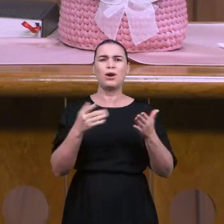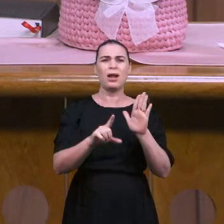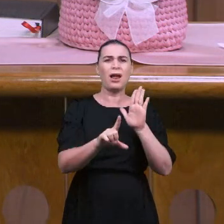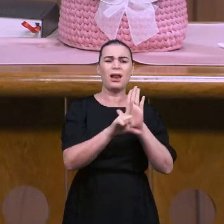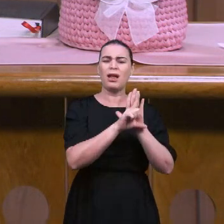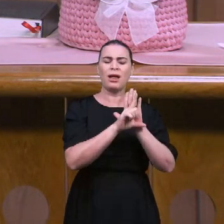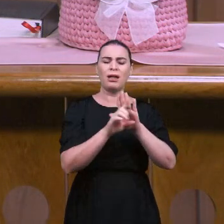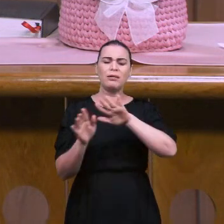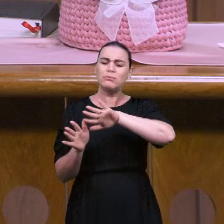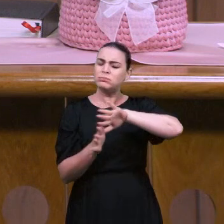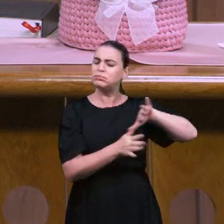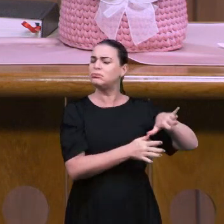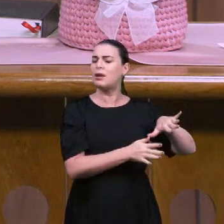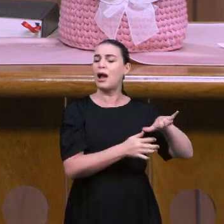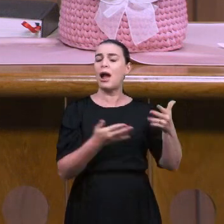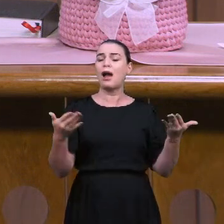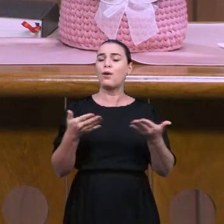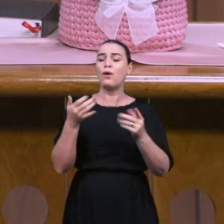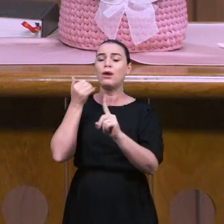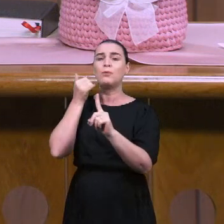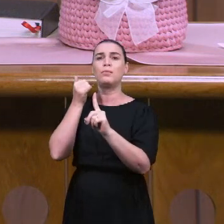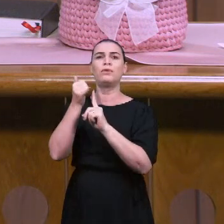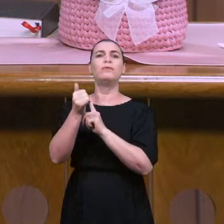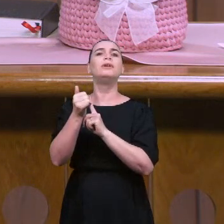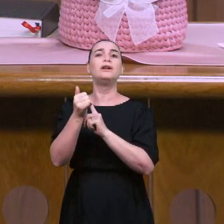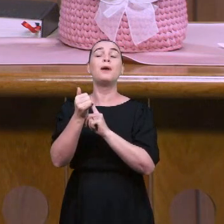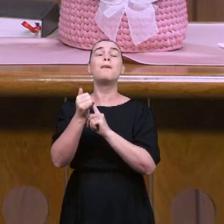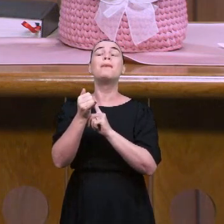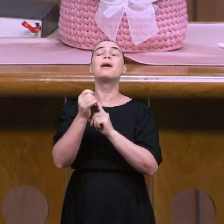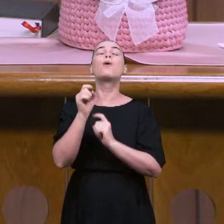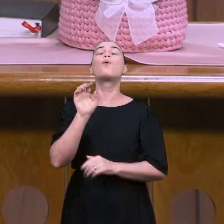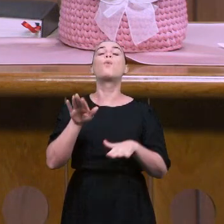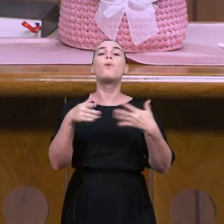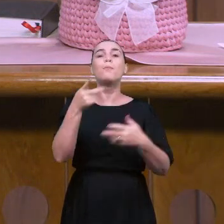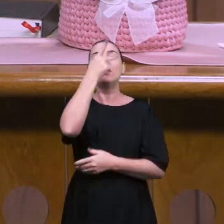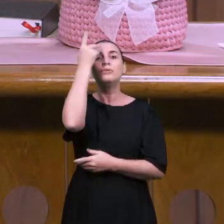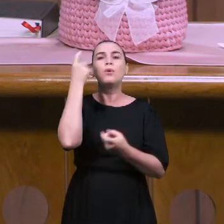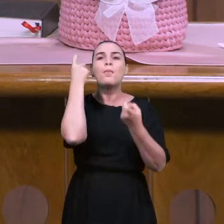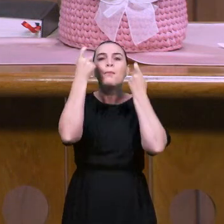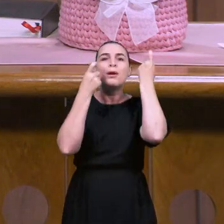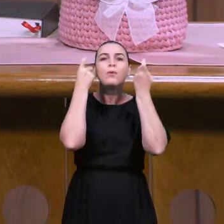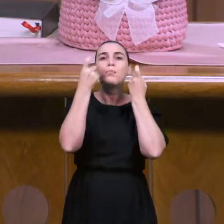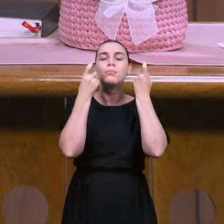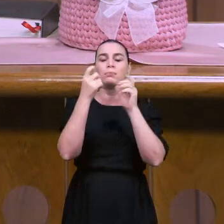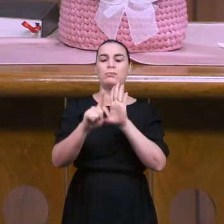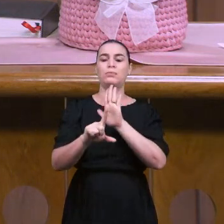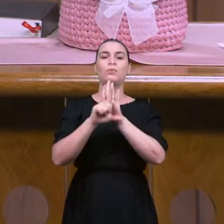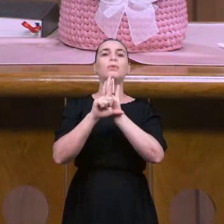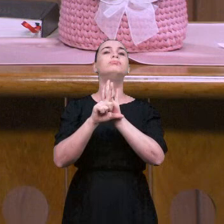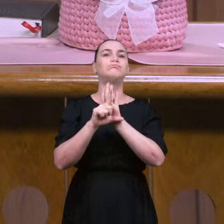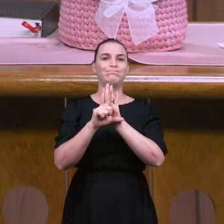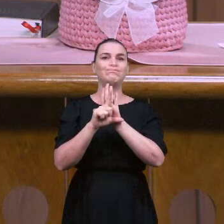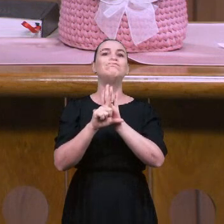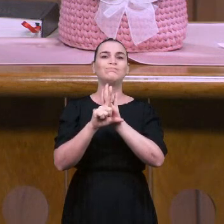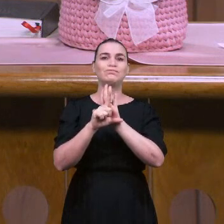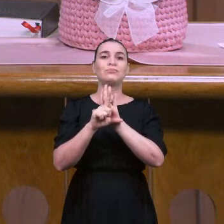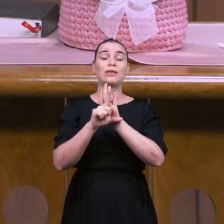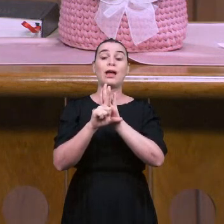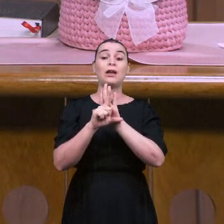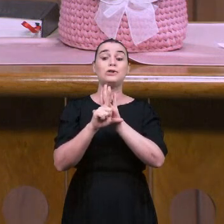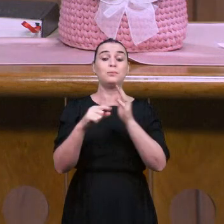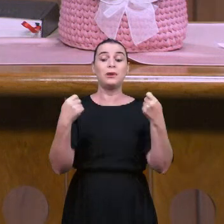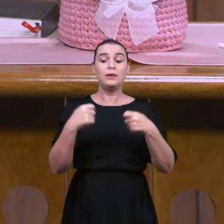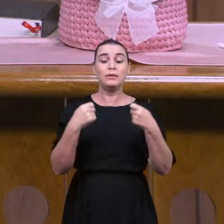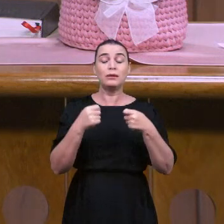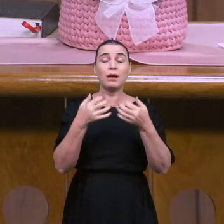La loi est restée derrière, c'est vrai. Mais qui est préoccupé avec la loi? Vous comprenez? Donc, on